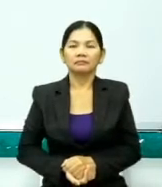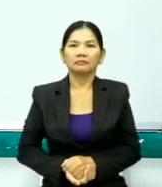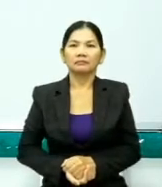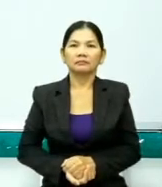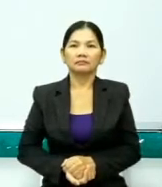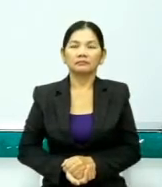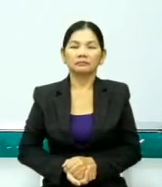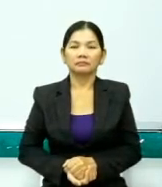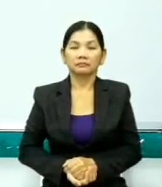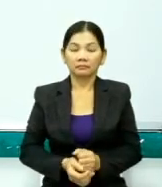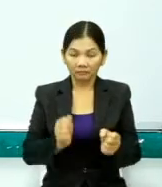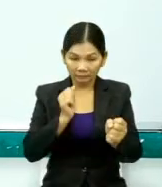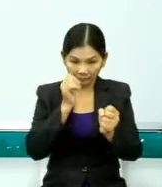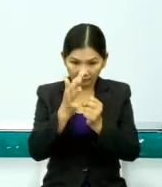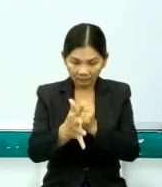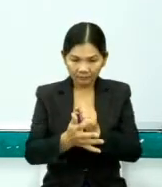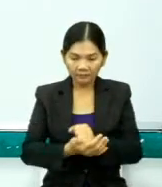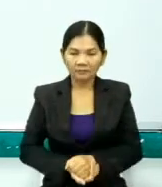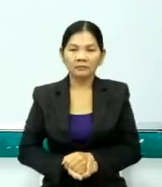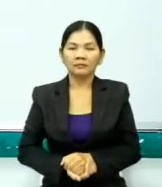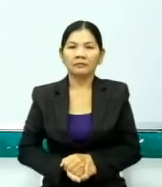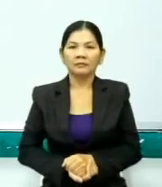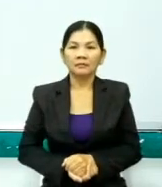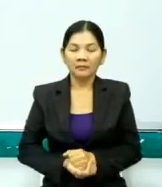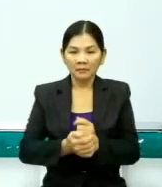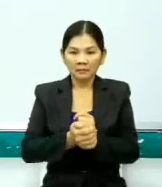Chà, chắp đàm. Chê.